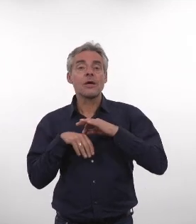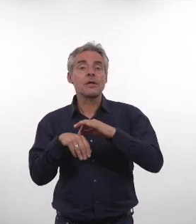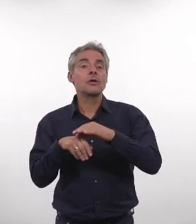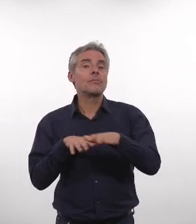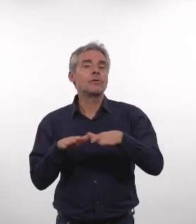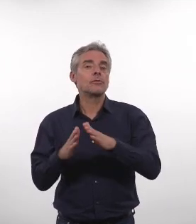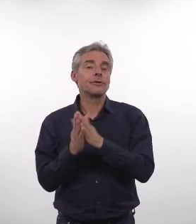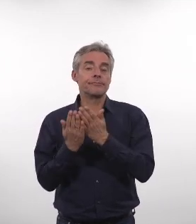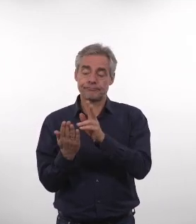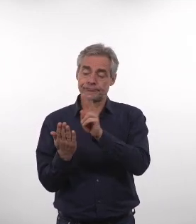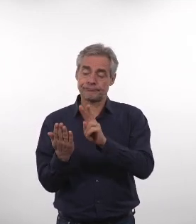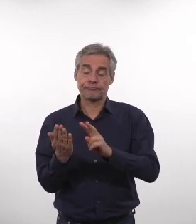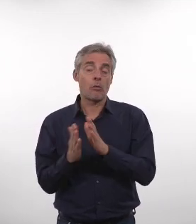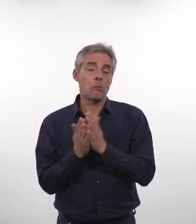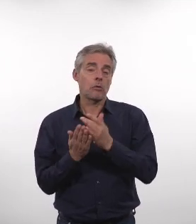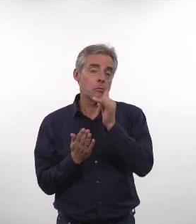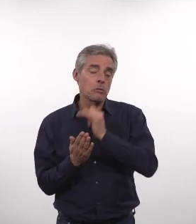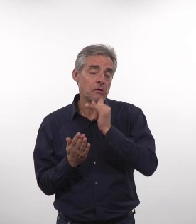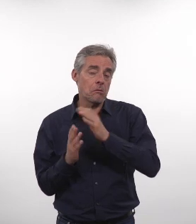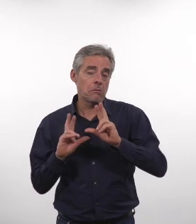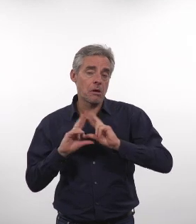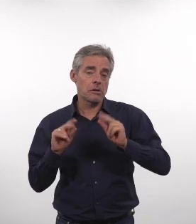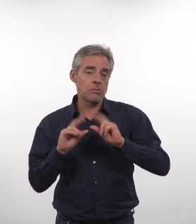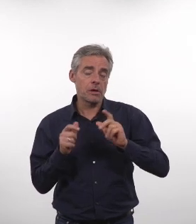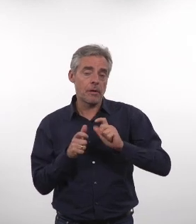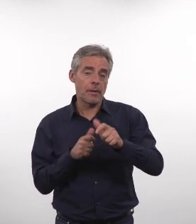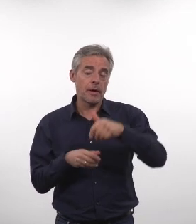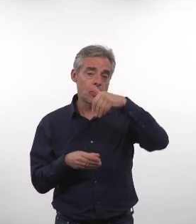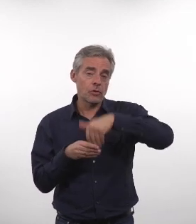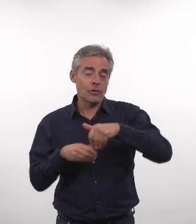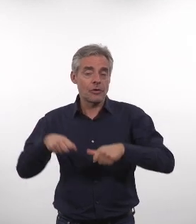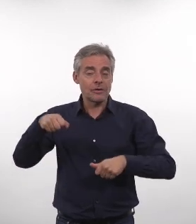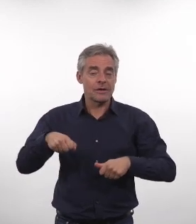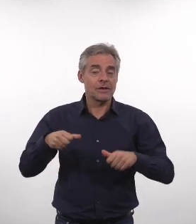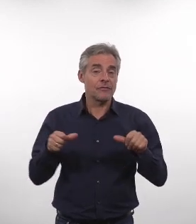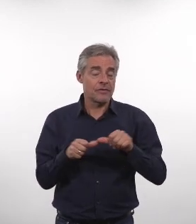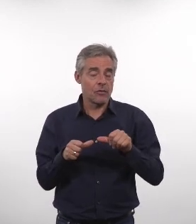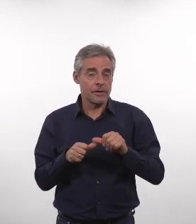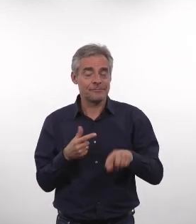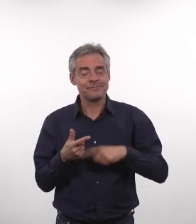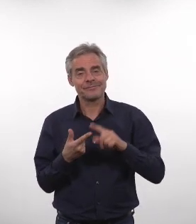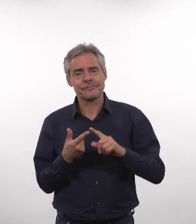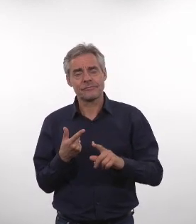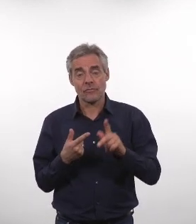donc un livret qui présente voilà, le contenu du kit,